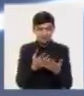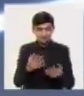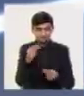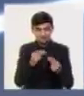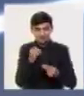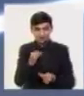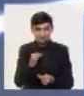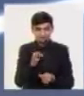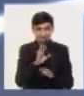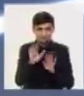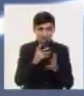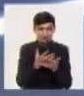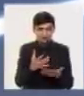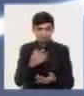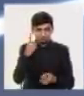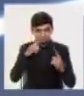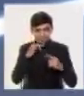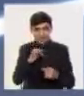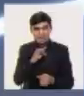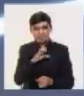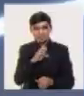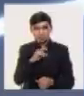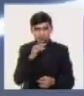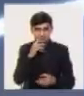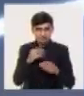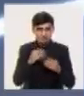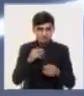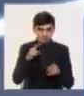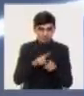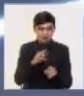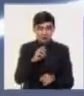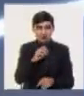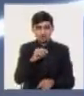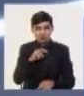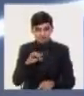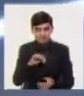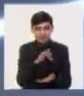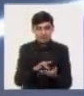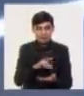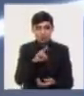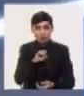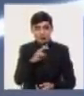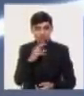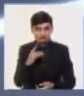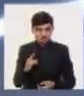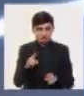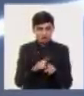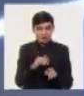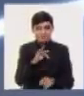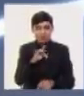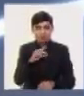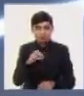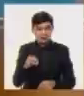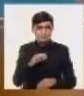произведений изобразительного искусства «Искусство кочевья». Проект организован центром Куланши Артспейс при поддержке Форте